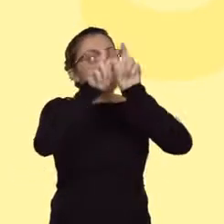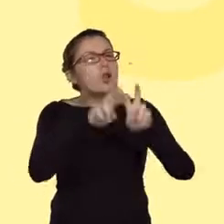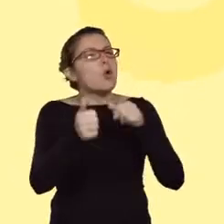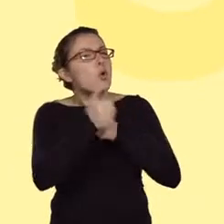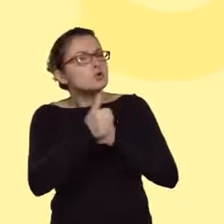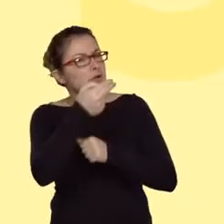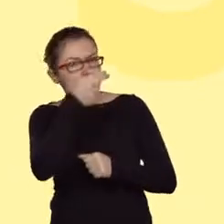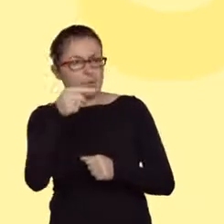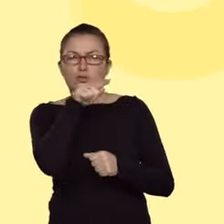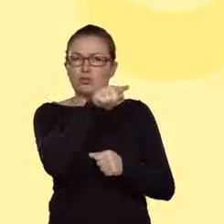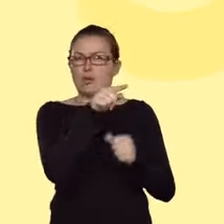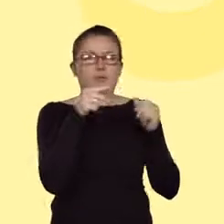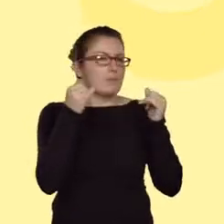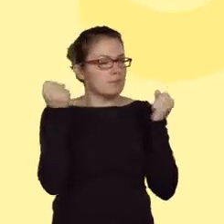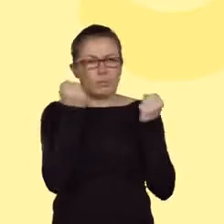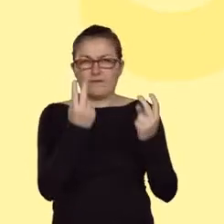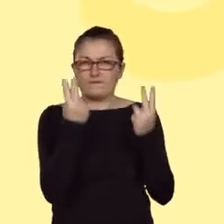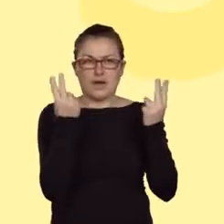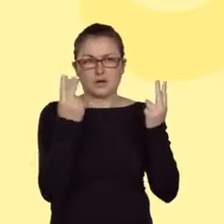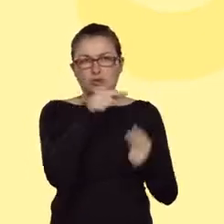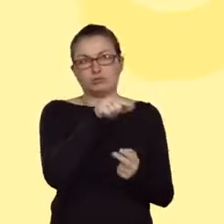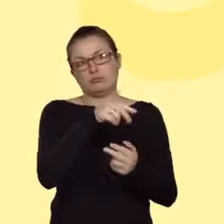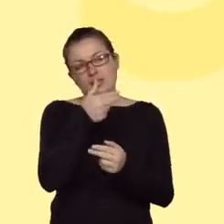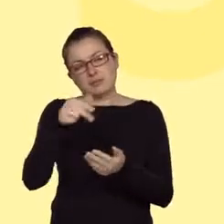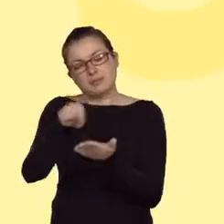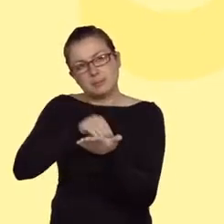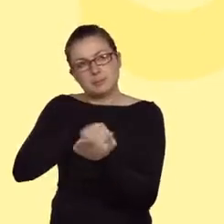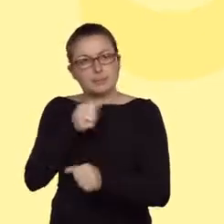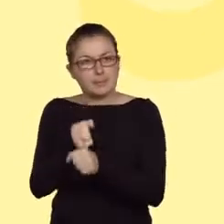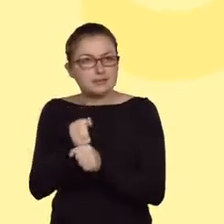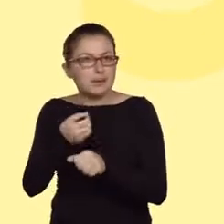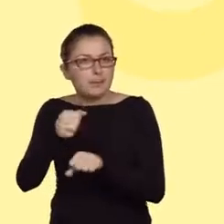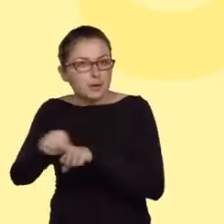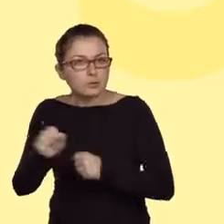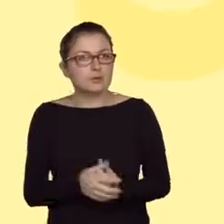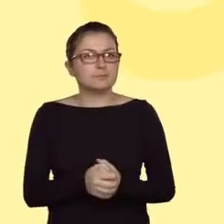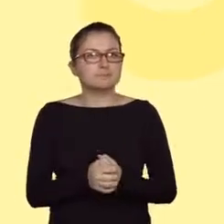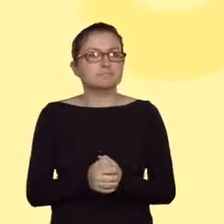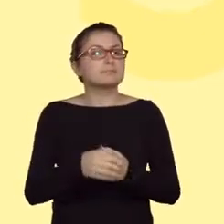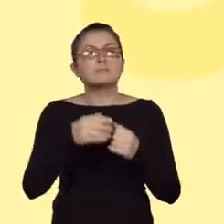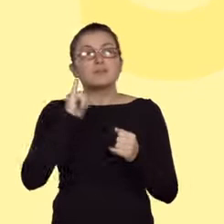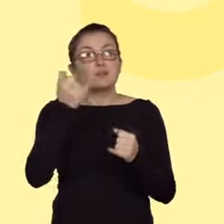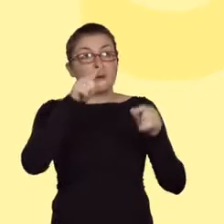nad rozprawką. Najprościej podkreślić najważniejsze elementy polecenia.